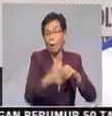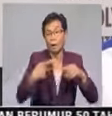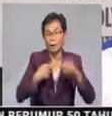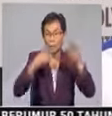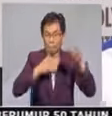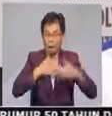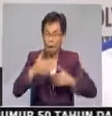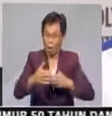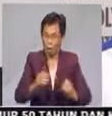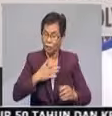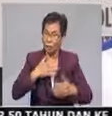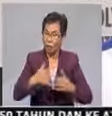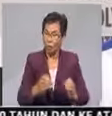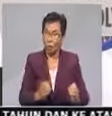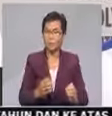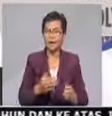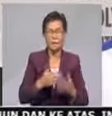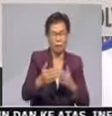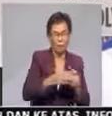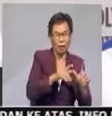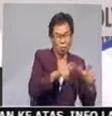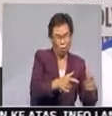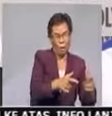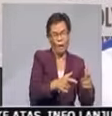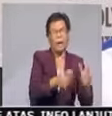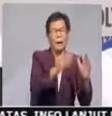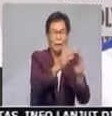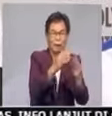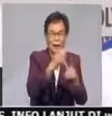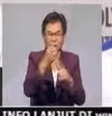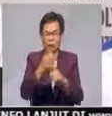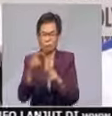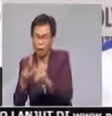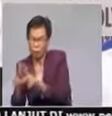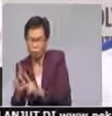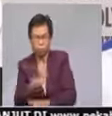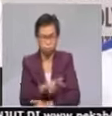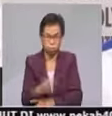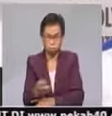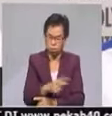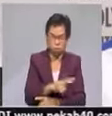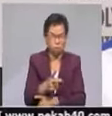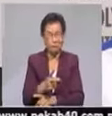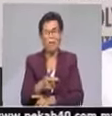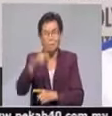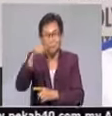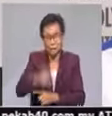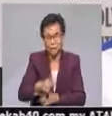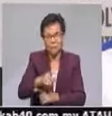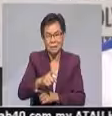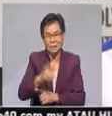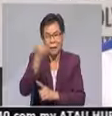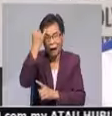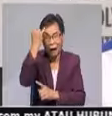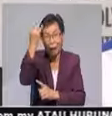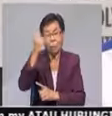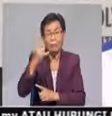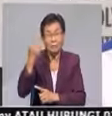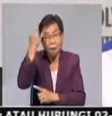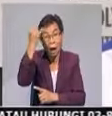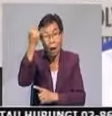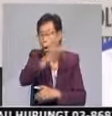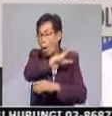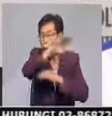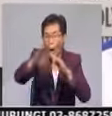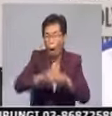saya. Jadi tak kira kita ini dari golongan mana, dari bandar ke daripada luar bandar terpencil, tapi kita kena cari jalan bagaimana kita boleh pastikan bahawa